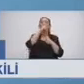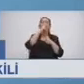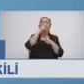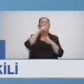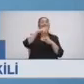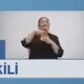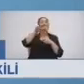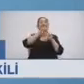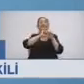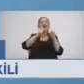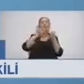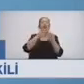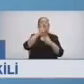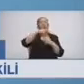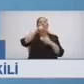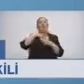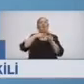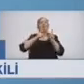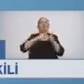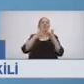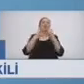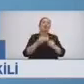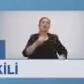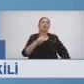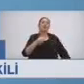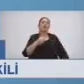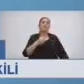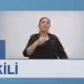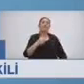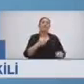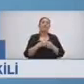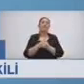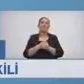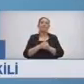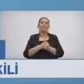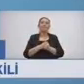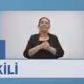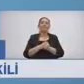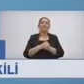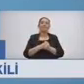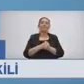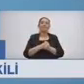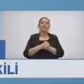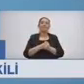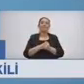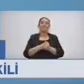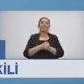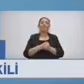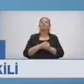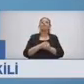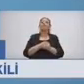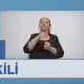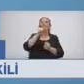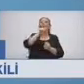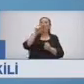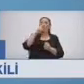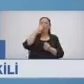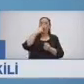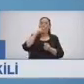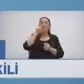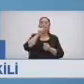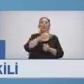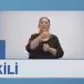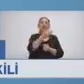İşin takipçisi olacağım. Şunu söylüyorum. Ben gelin buralara kültürü, sanatı, sporu, bu köylere bu